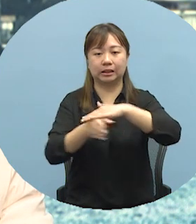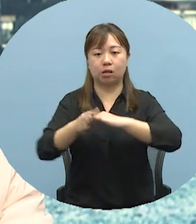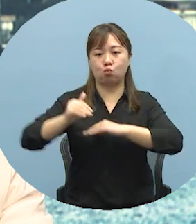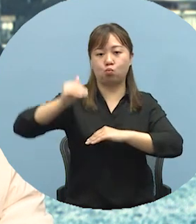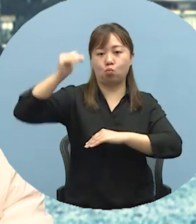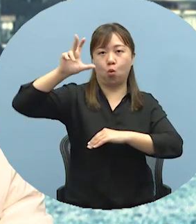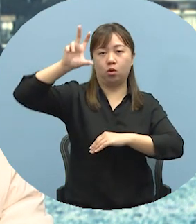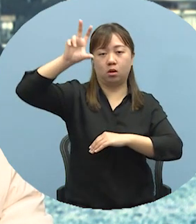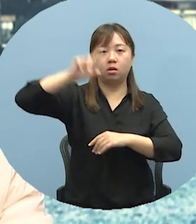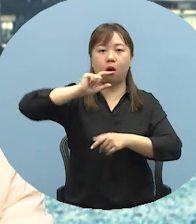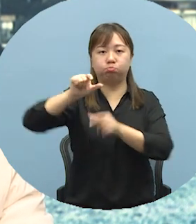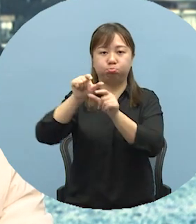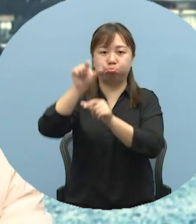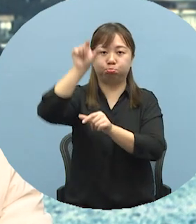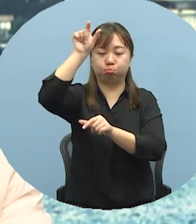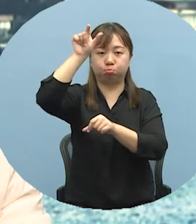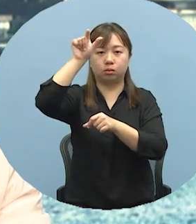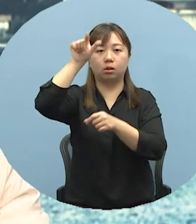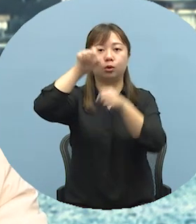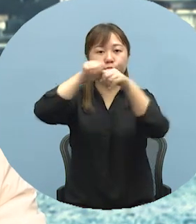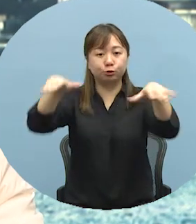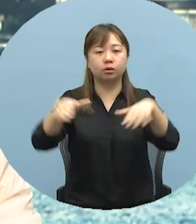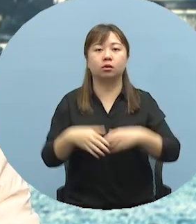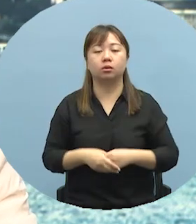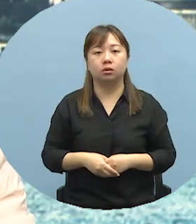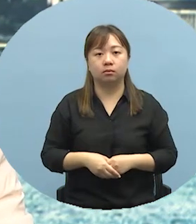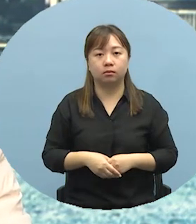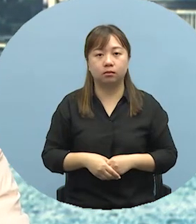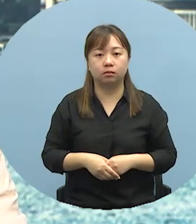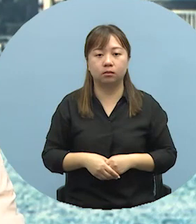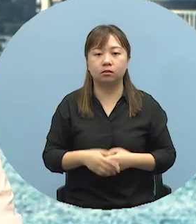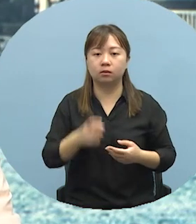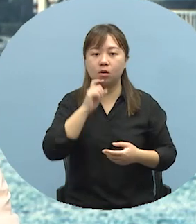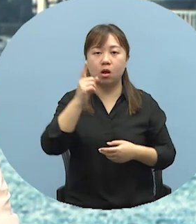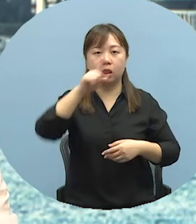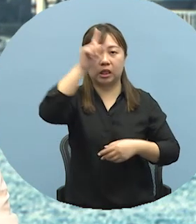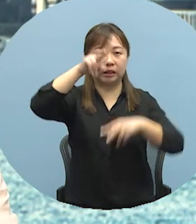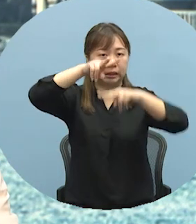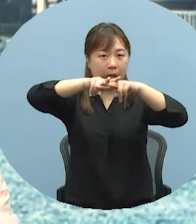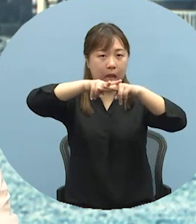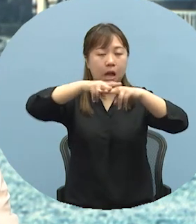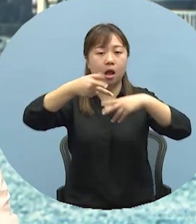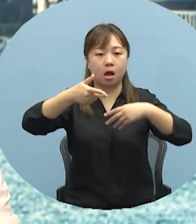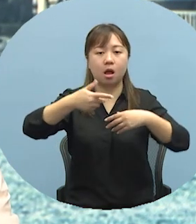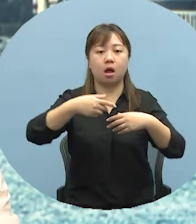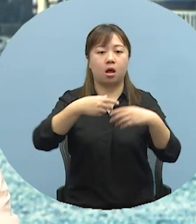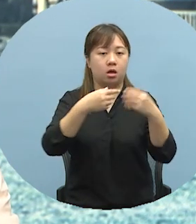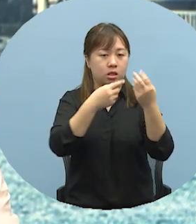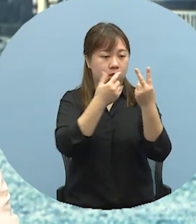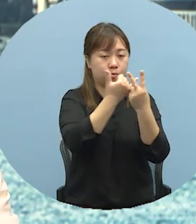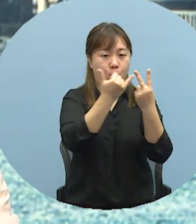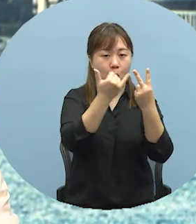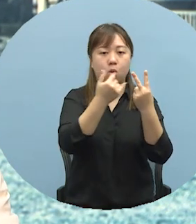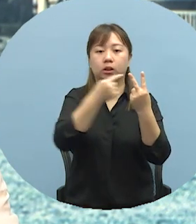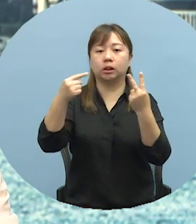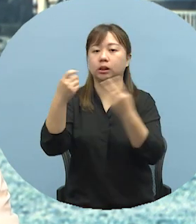層嘅醫室啦，又係有啲垂直嘅傳播啦。咁同埋有啲天井位啦，咁所以喺26至32樓